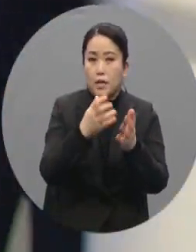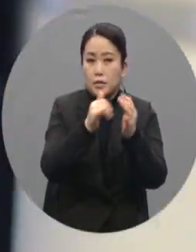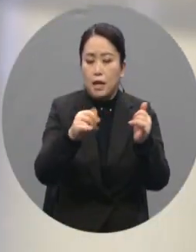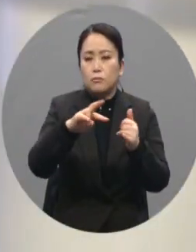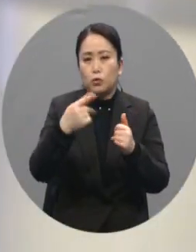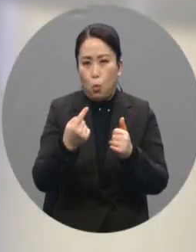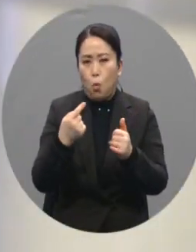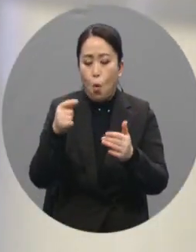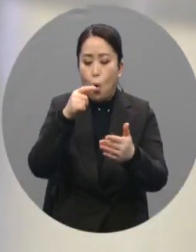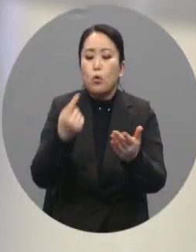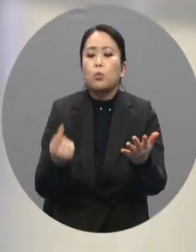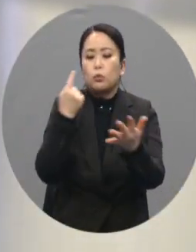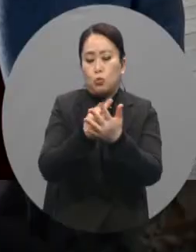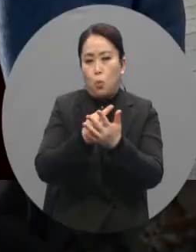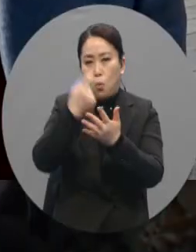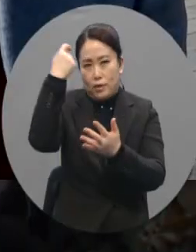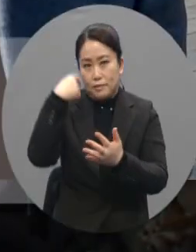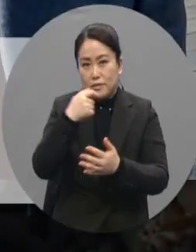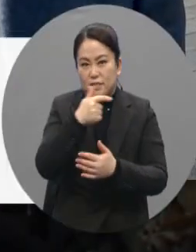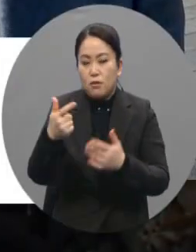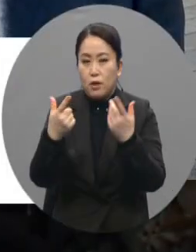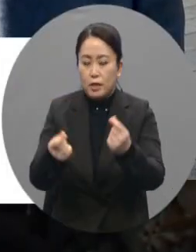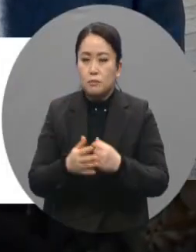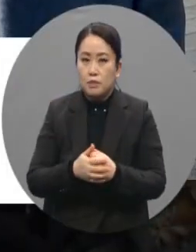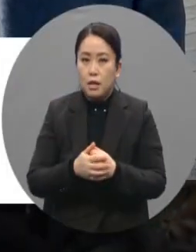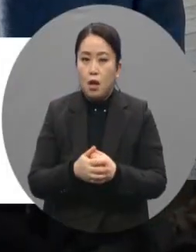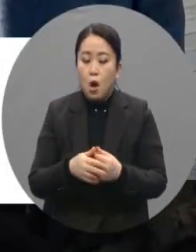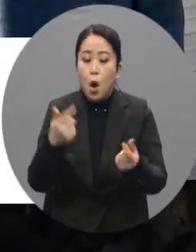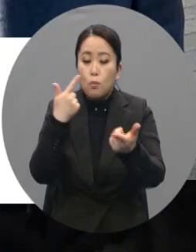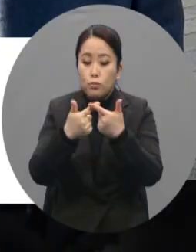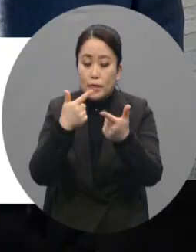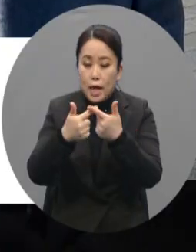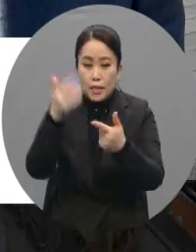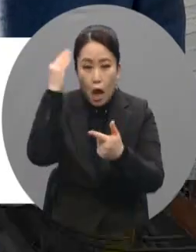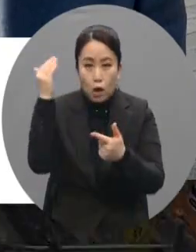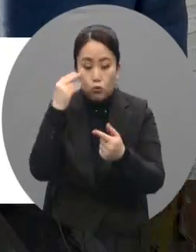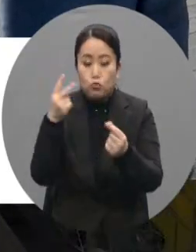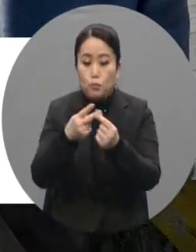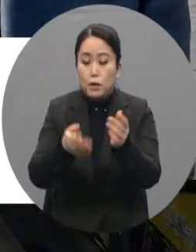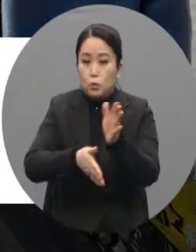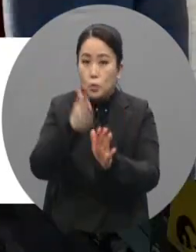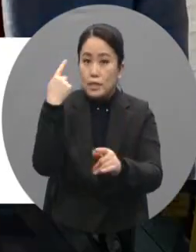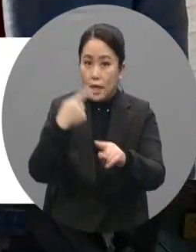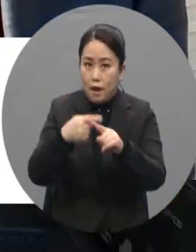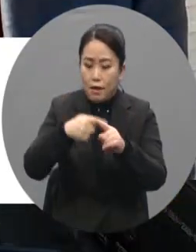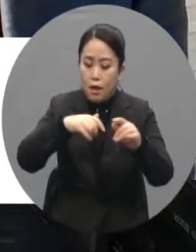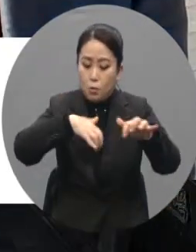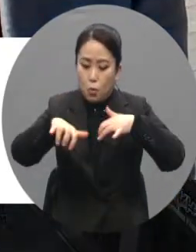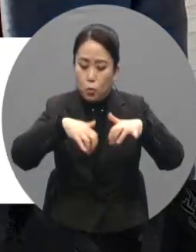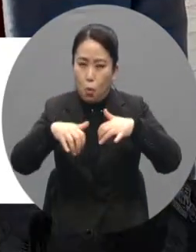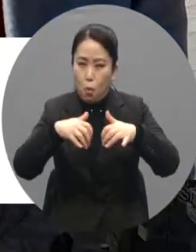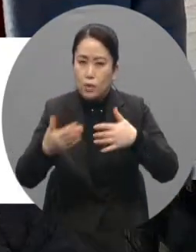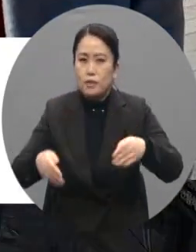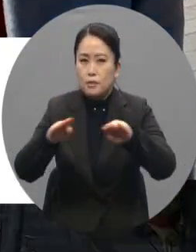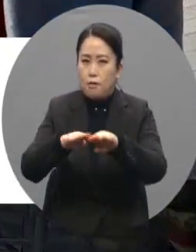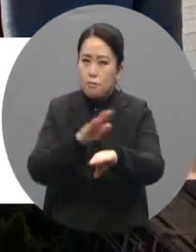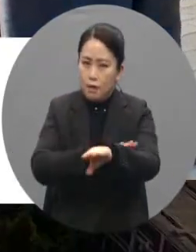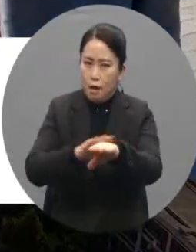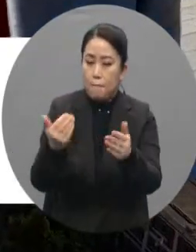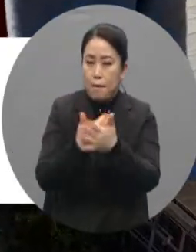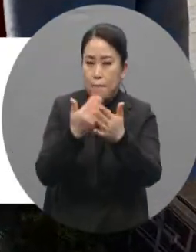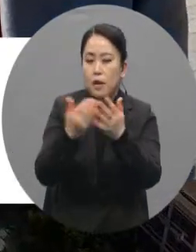같습니다. 부산은 제2의 도시답게 교통 인프라가 많이 발달되어 있어서 편리합니다. 그 유교 피란 수도여서